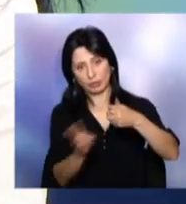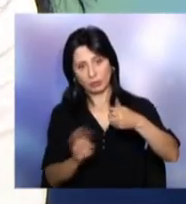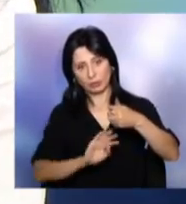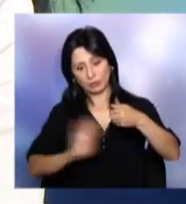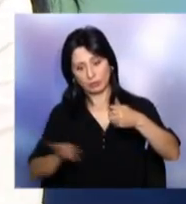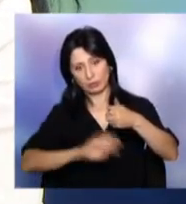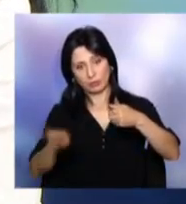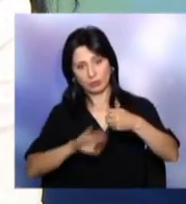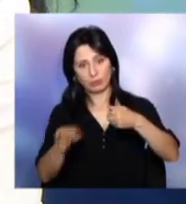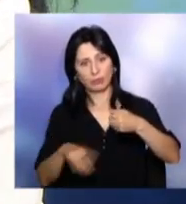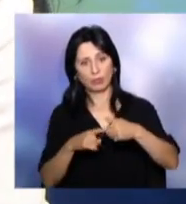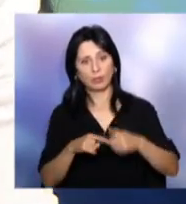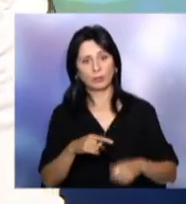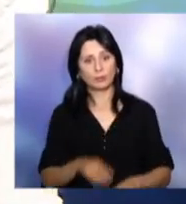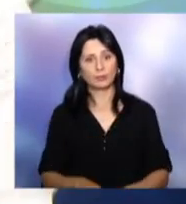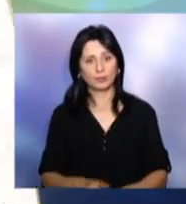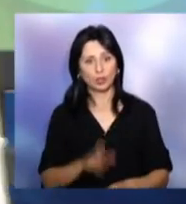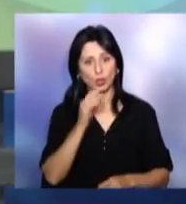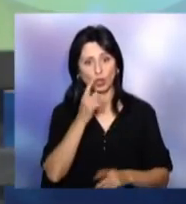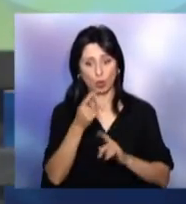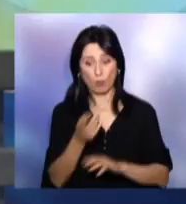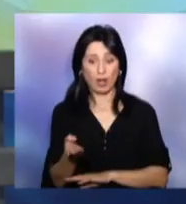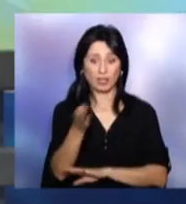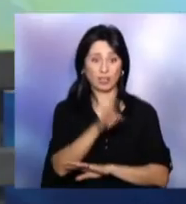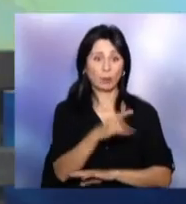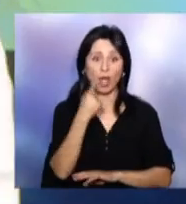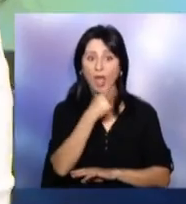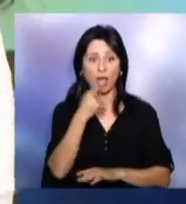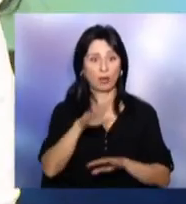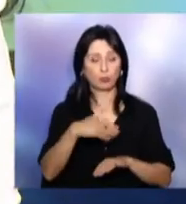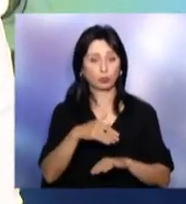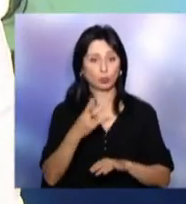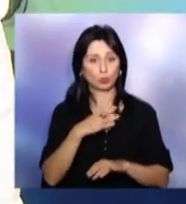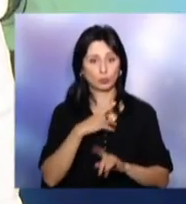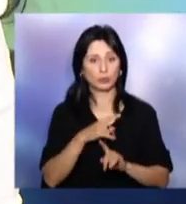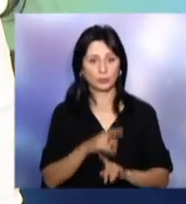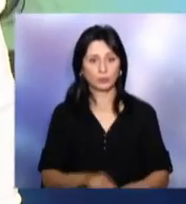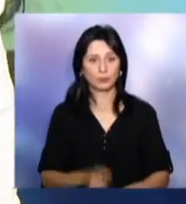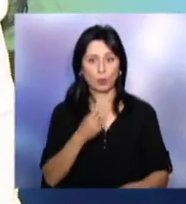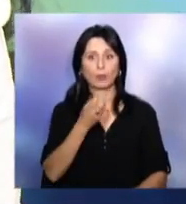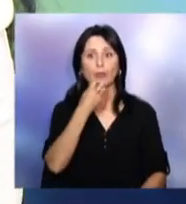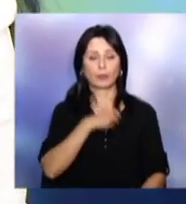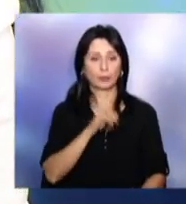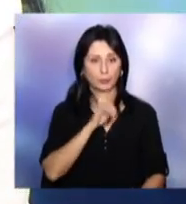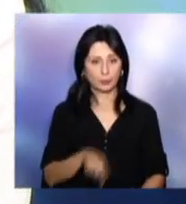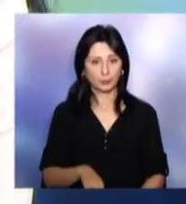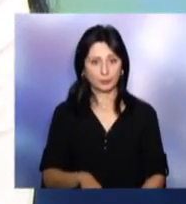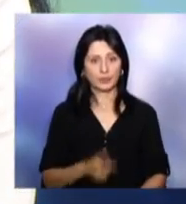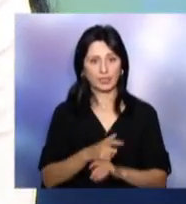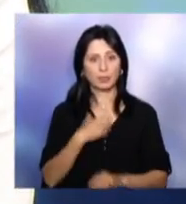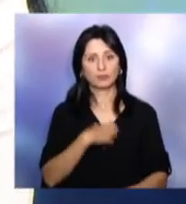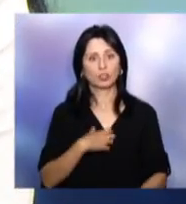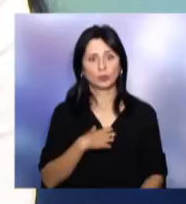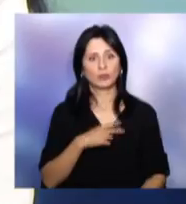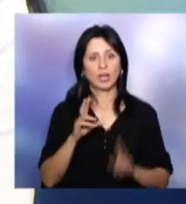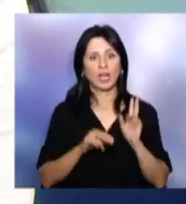ვეცადოთ გამოვანთავისუფლოთ პირისღრუ, რომ როდესაც მას გადავაბრუნებთ გვერდზე, არ მოხდეს ამ საკვების გადაცდენა. ძალიან